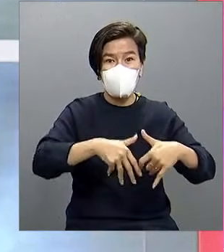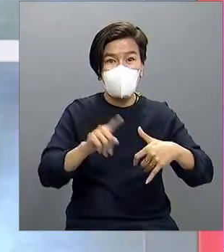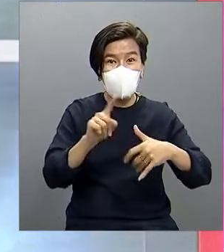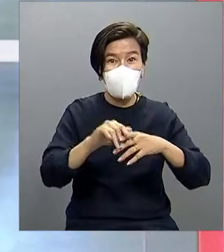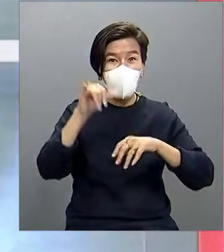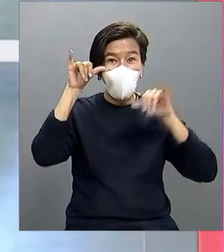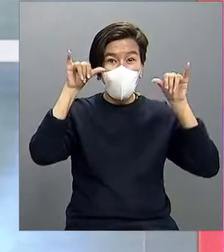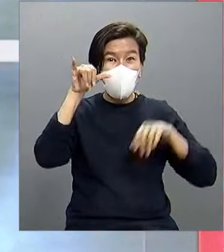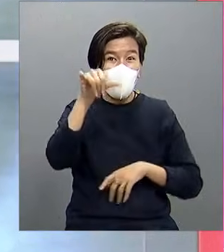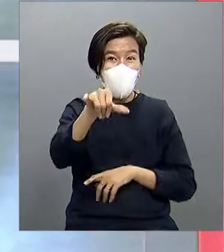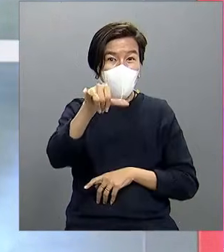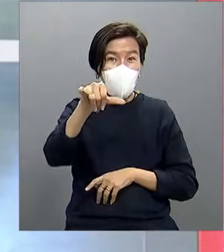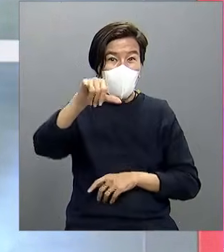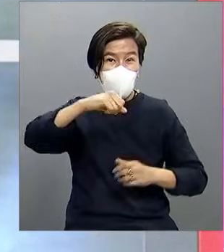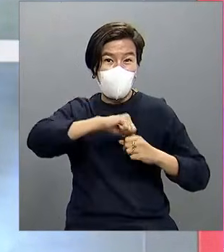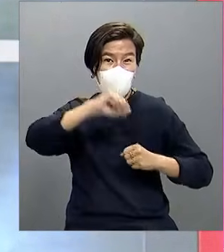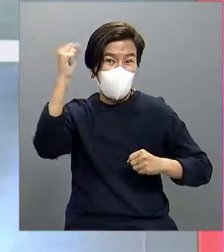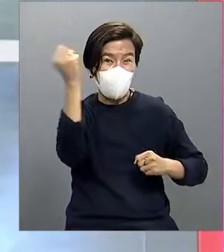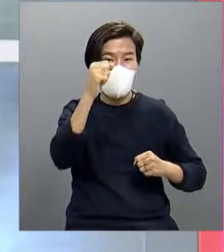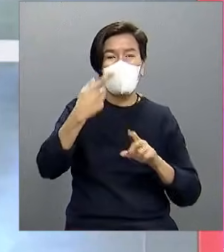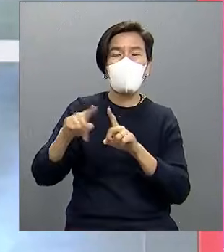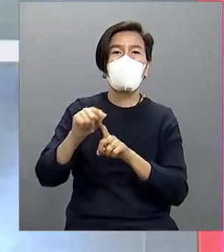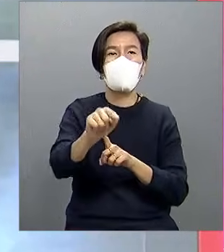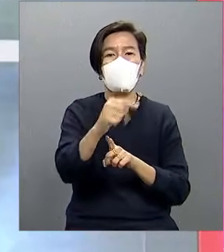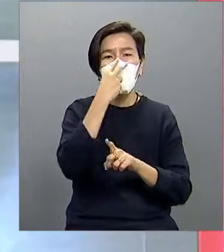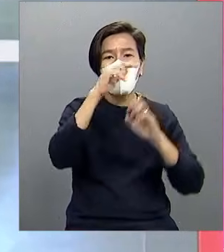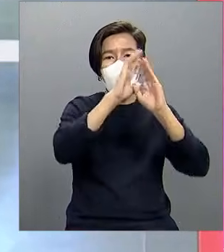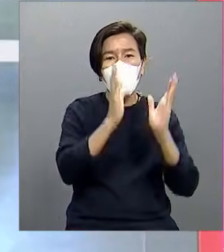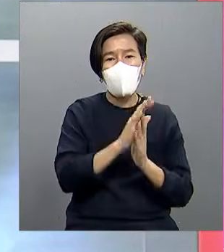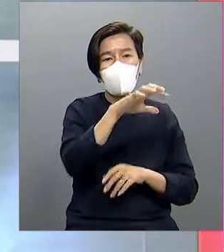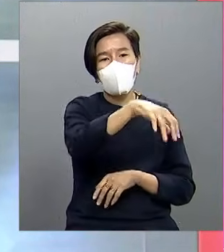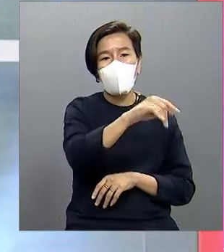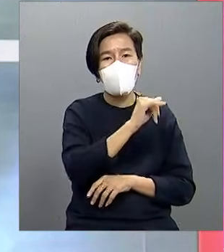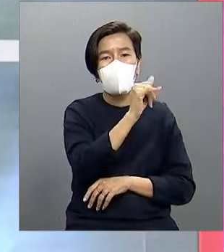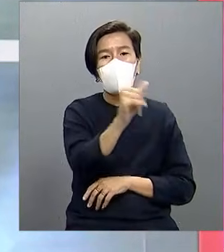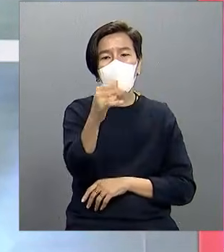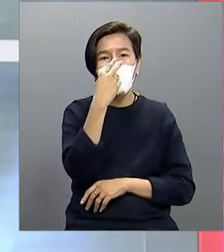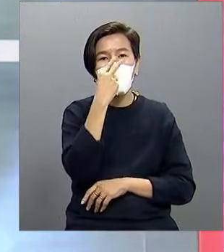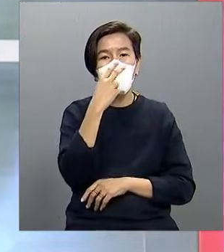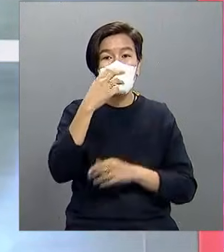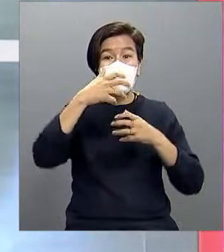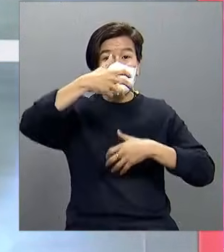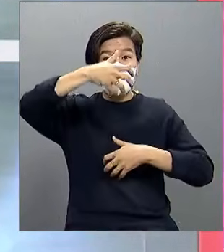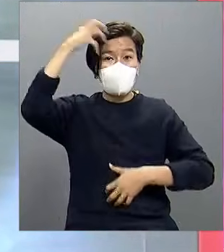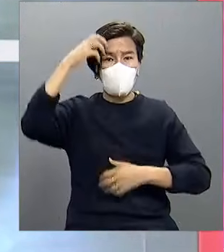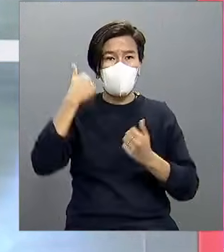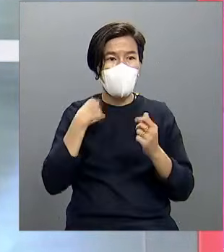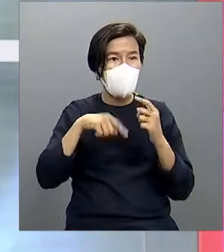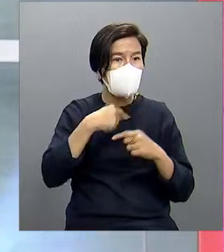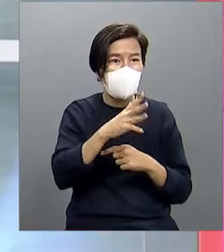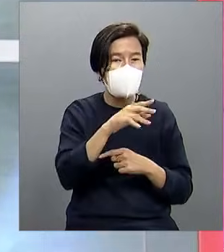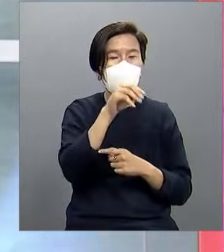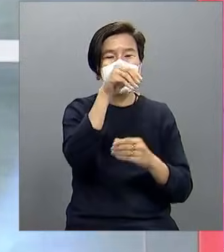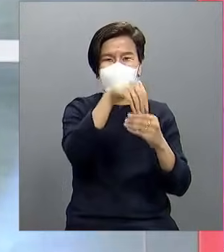าญแล้วก็พาไปชมวัดคู่บ้านคู่เมืองของจังหวัดสิงห์บุรีเรียกได้ว่าถ้าเกิดใครไม่มาที่นี่ถือว่ามาไม่ถึงสิงห์บุรีจริงๆตามยุ้ย